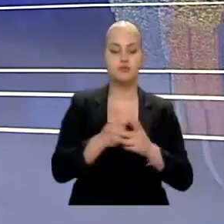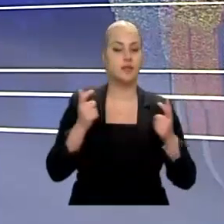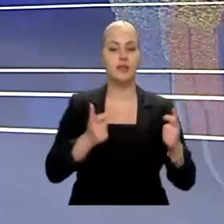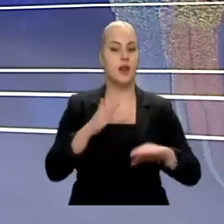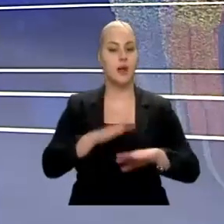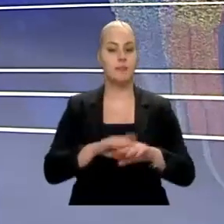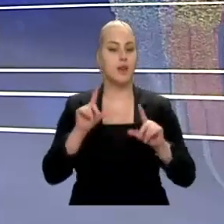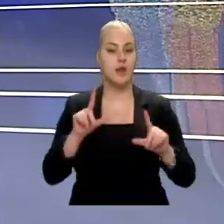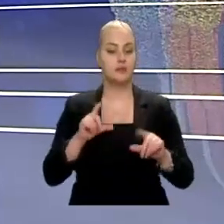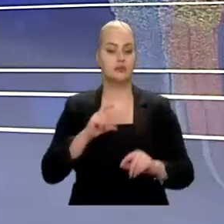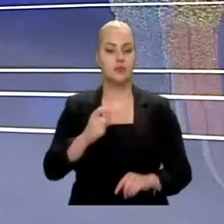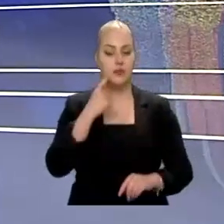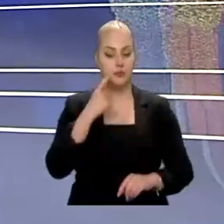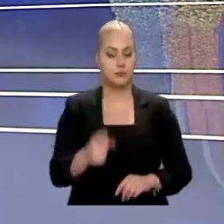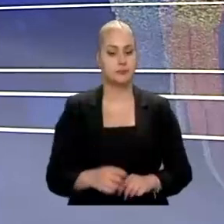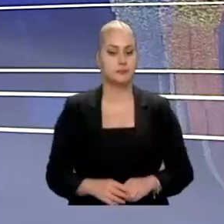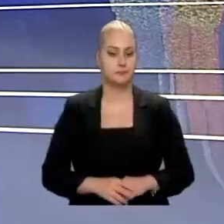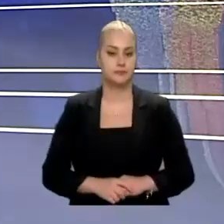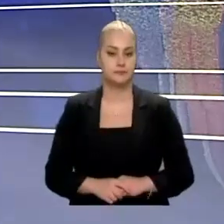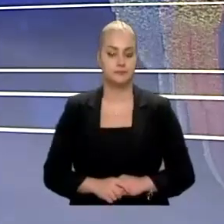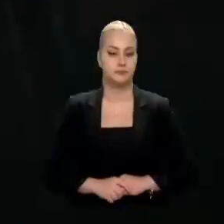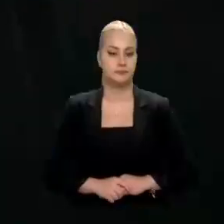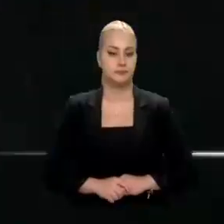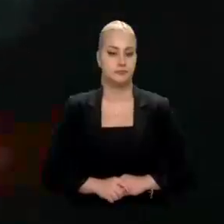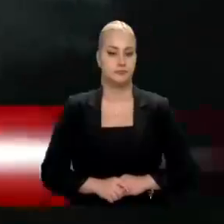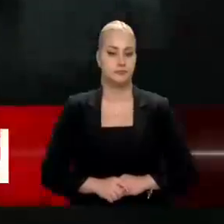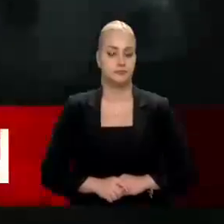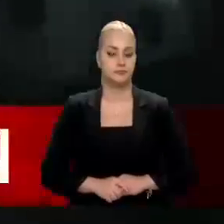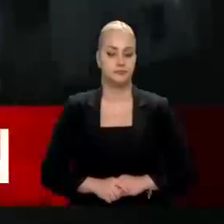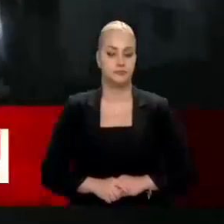Başvurular nereye yapılacak? İşte yanıtlar.